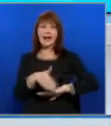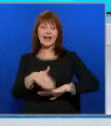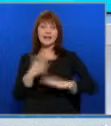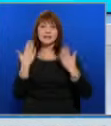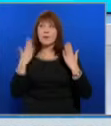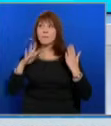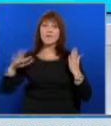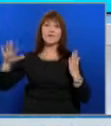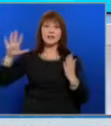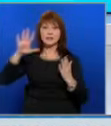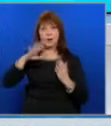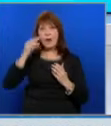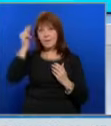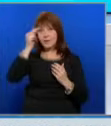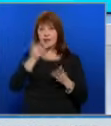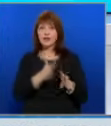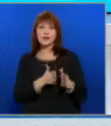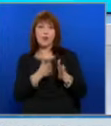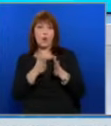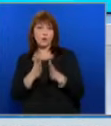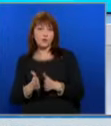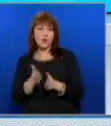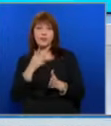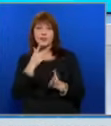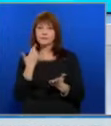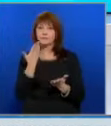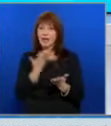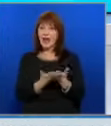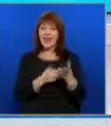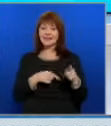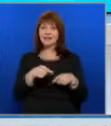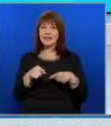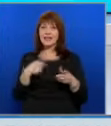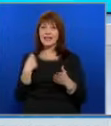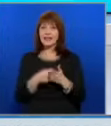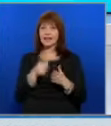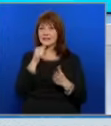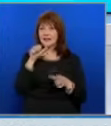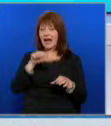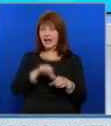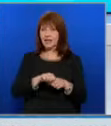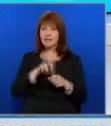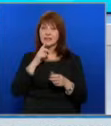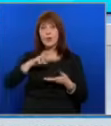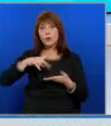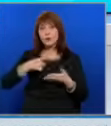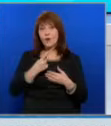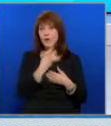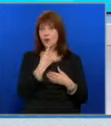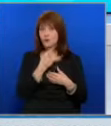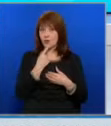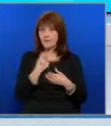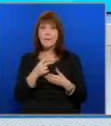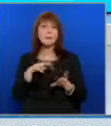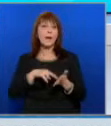въздух? Страната ни ще отложи прилагането на транзитните такси за газа, за да отговори на условия. В същото време политически